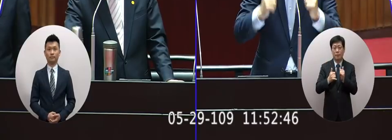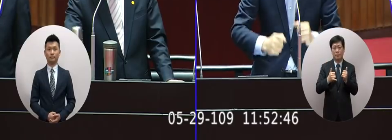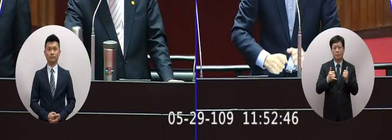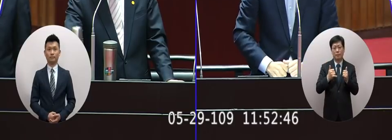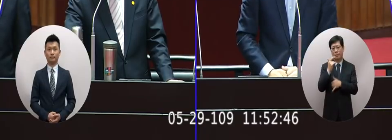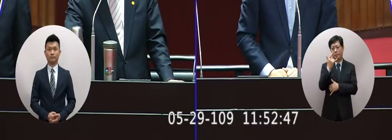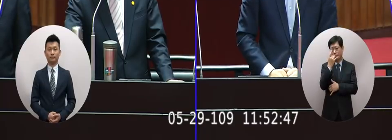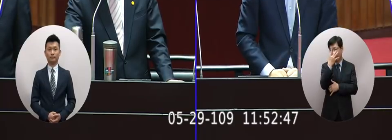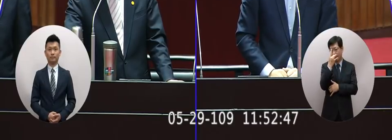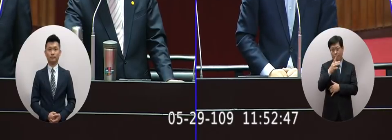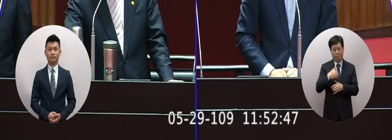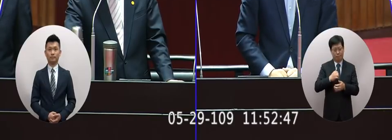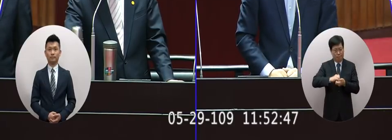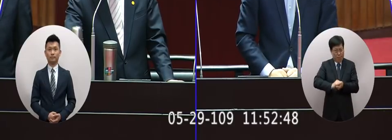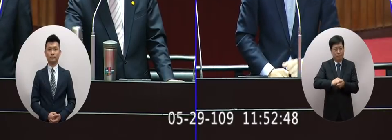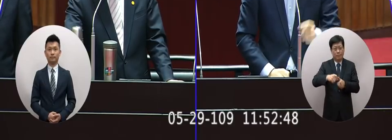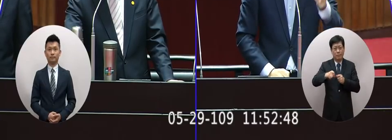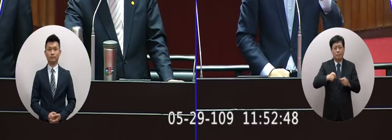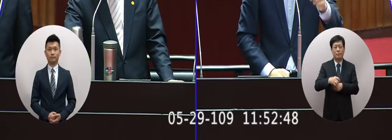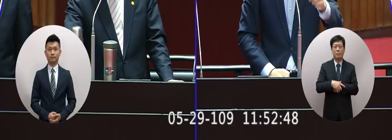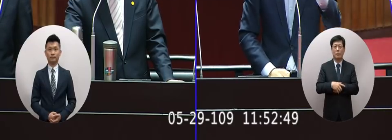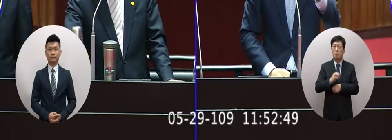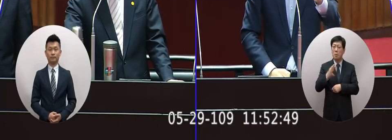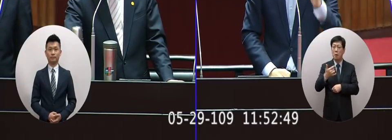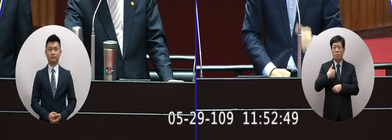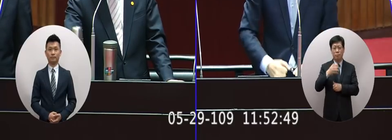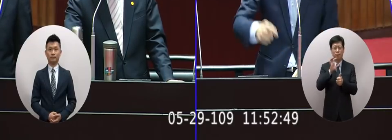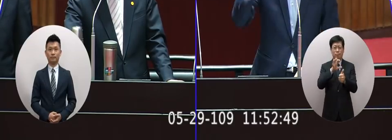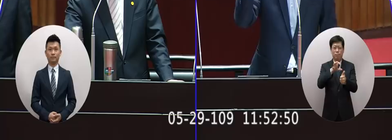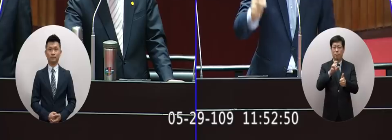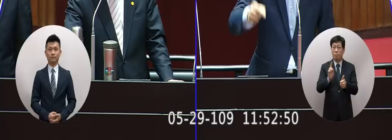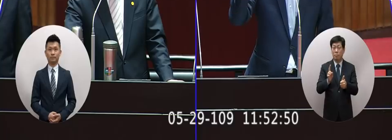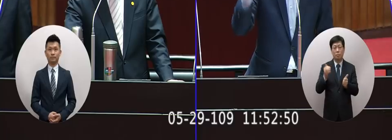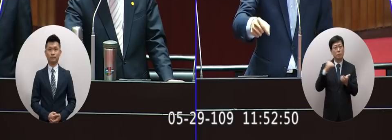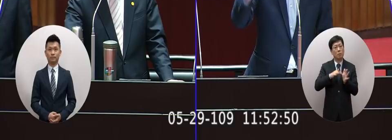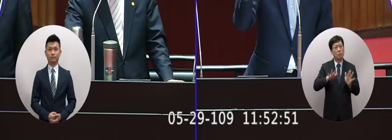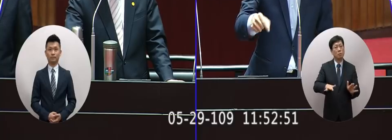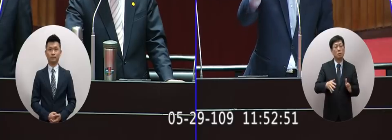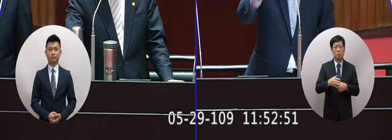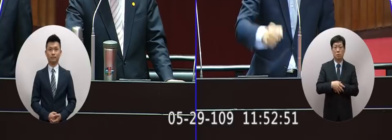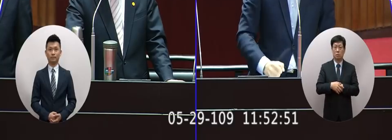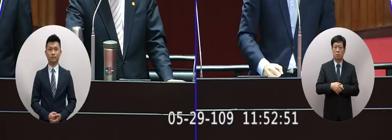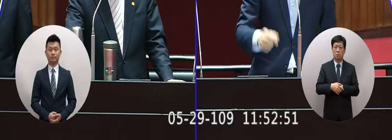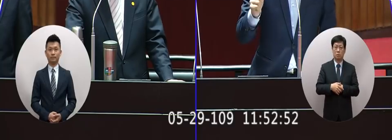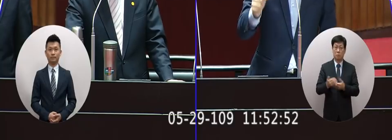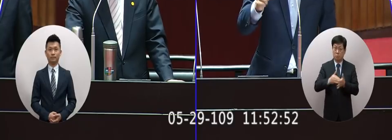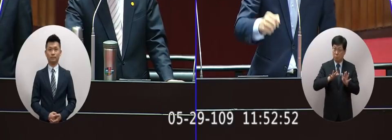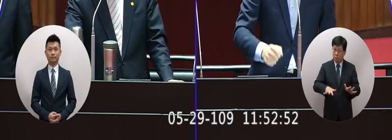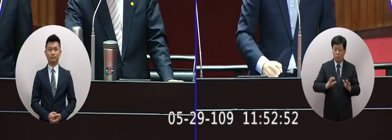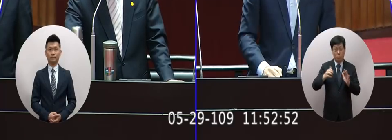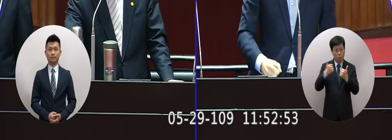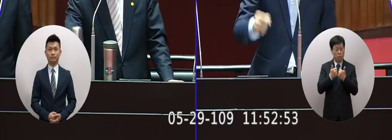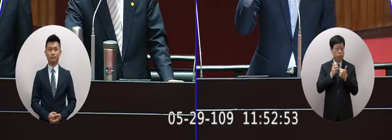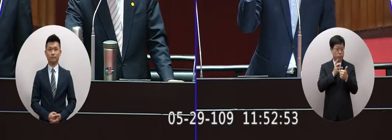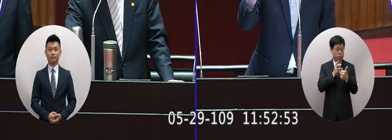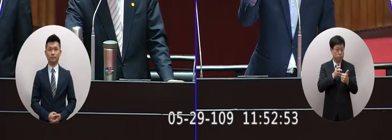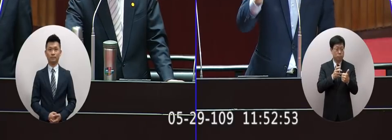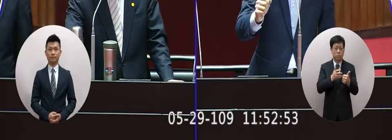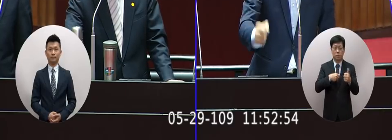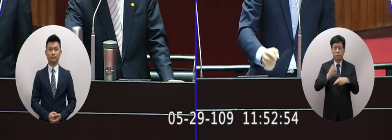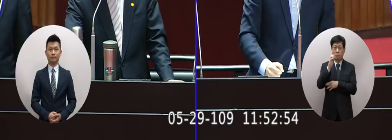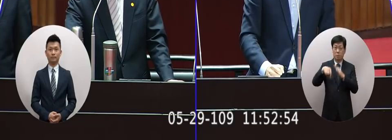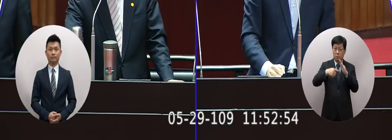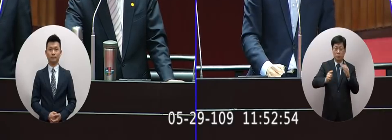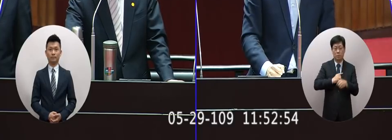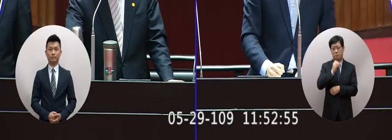是等不到一个确定的方案。所以为什么会被骂翻？因为到现在目前此时此刻，国会殿堂行